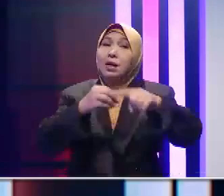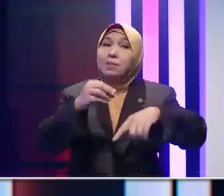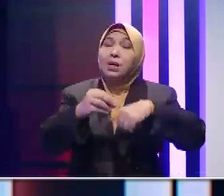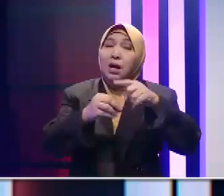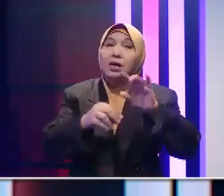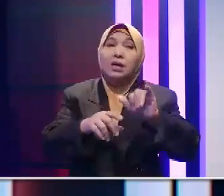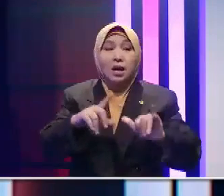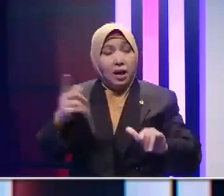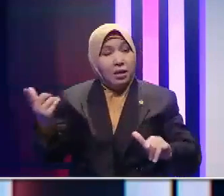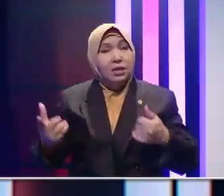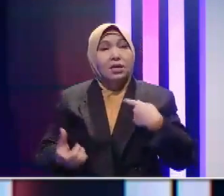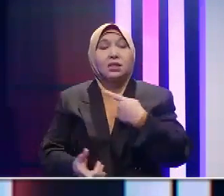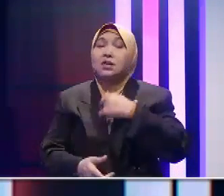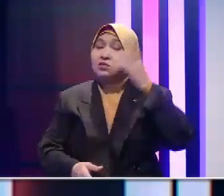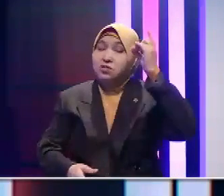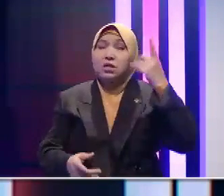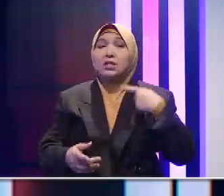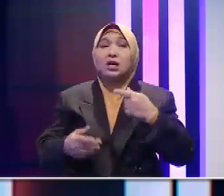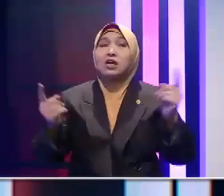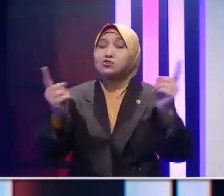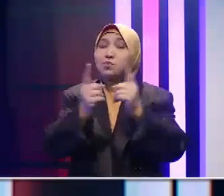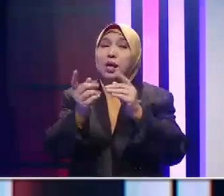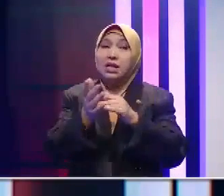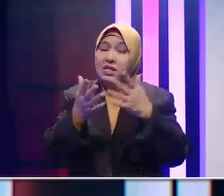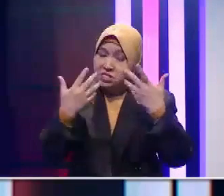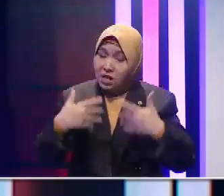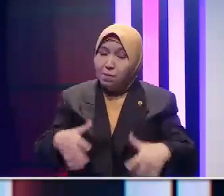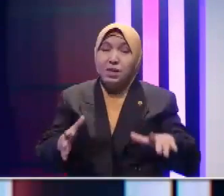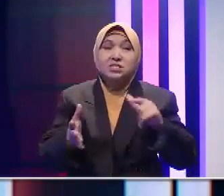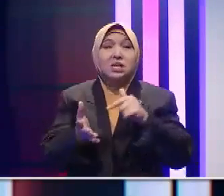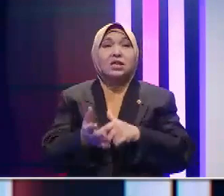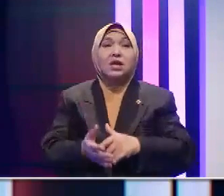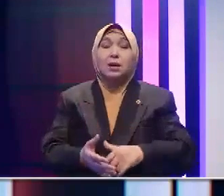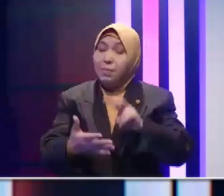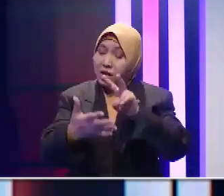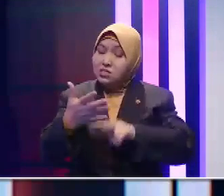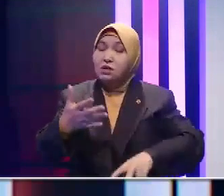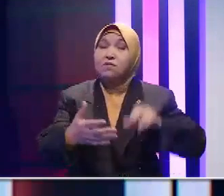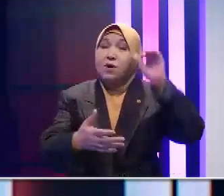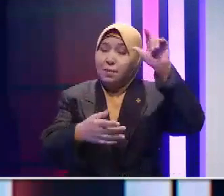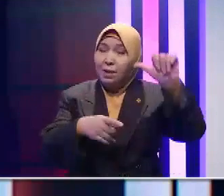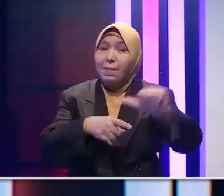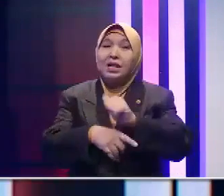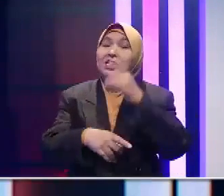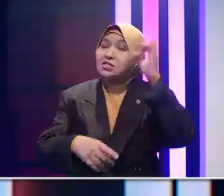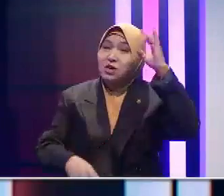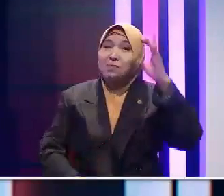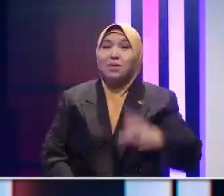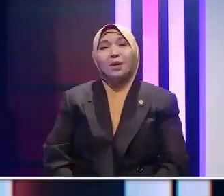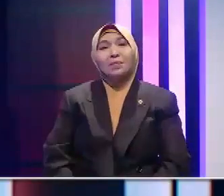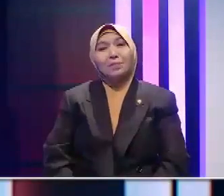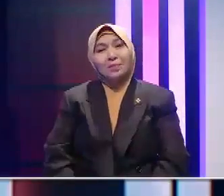perkara-perkara yang lain. Kita InsyaAllah kita akan berjumpa lagi selepas daripada ini. Baca, faham dan amal. InsyaAllah.